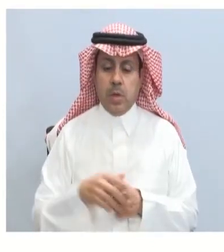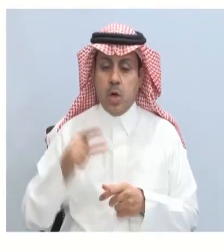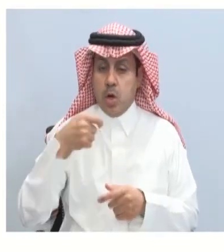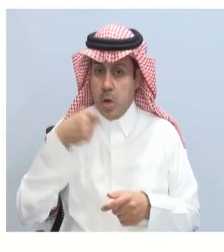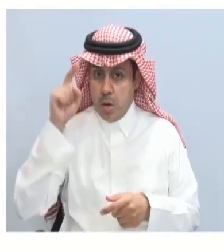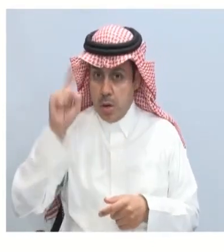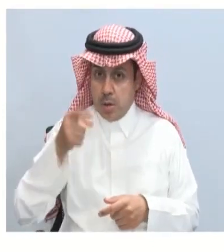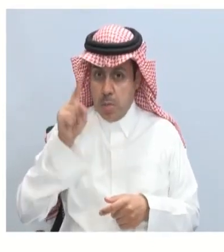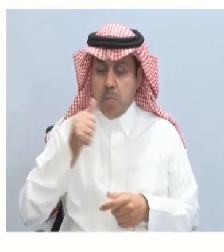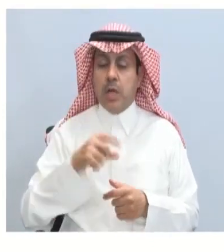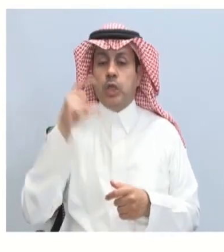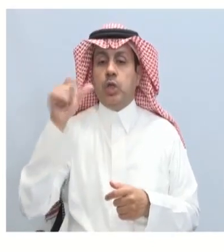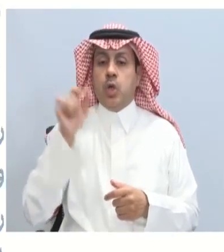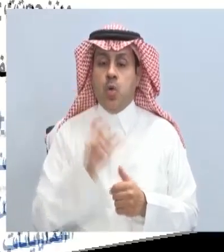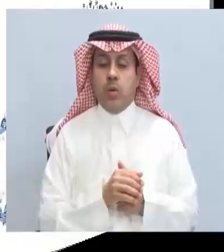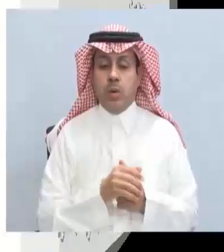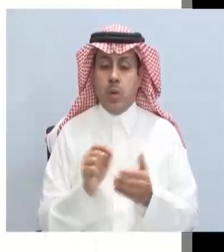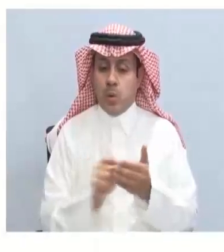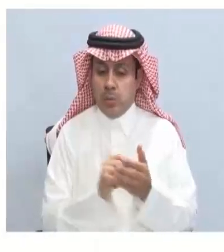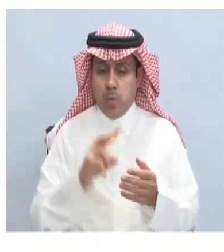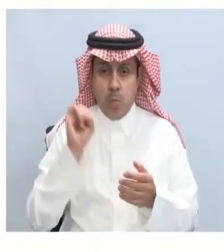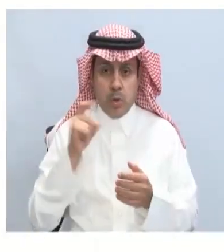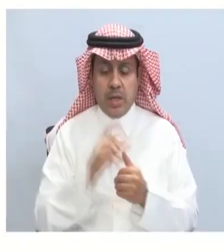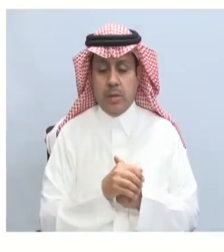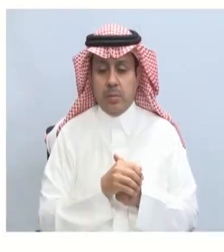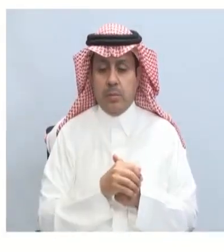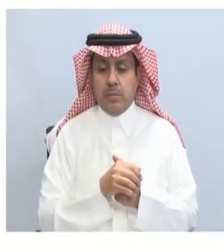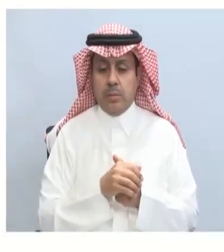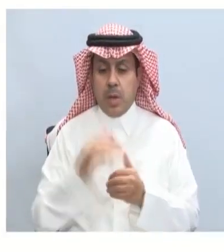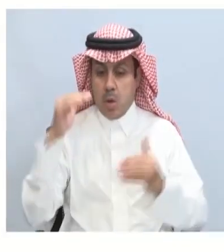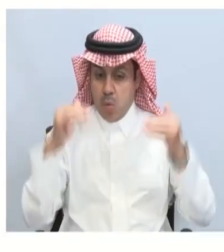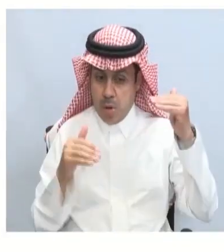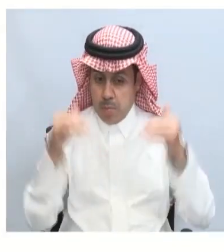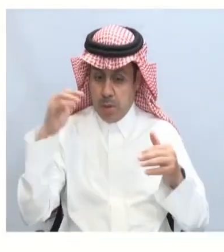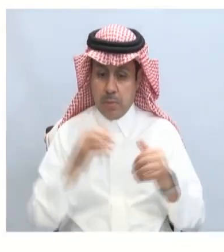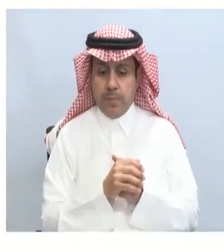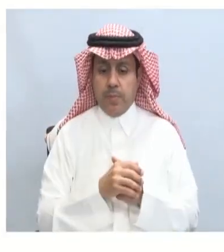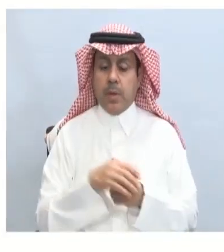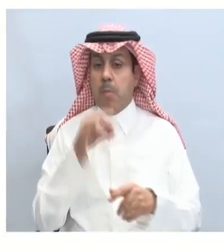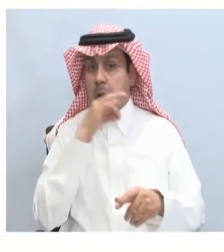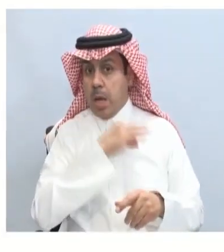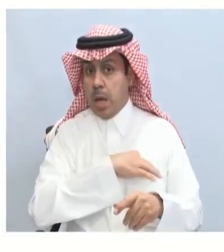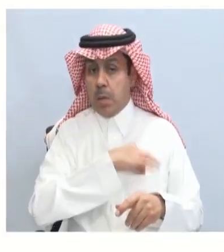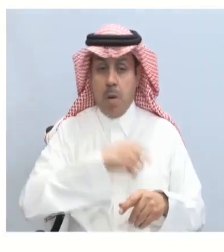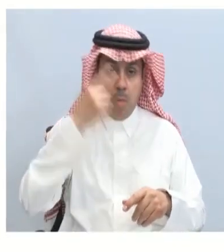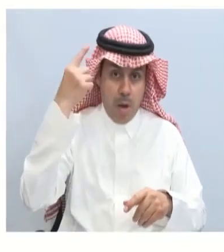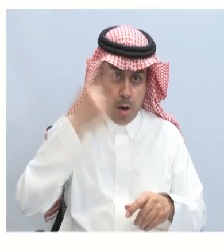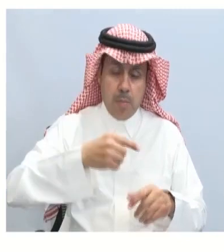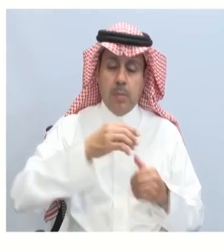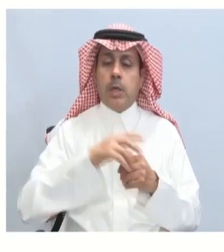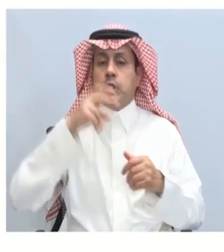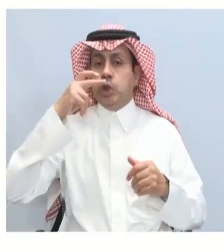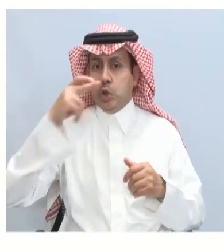عقود المداينات هنا ايضا نقارن بينهما من حيث الحكمه من التحريم هنا